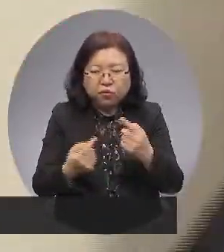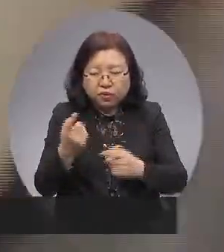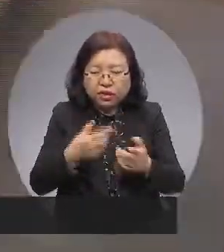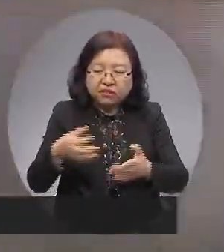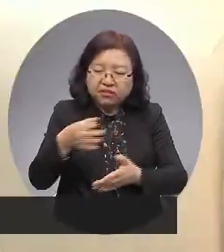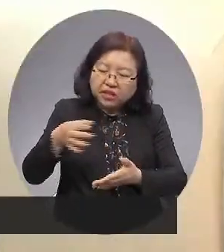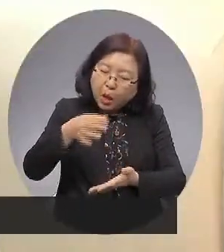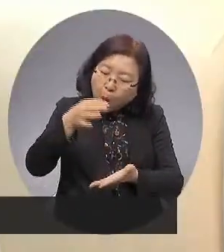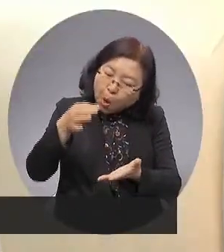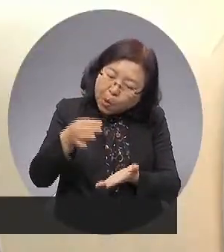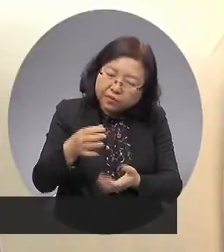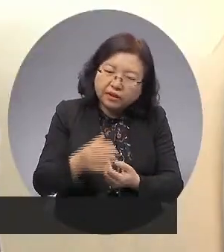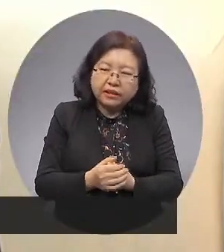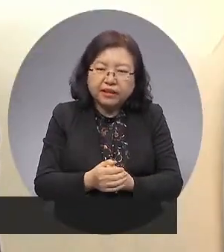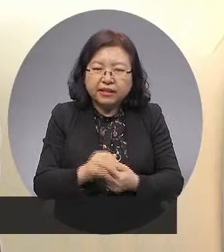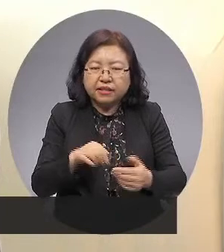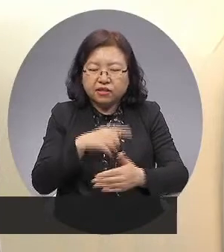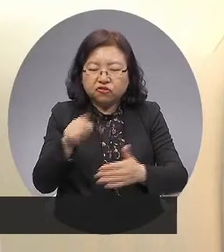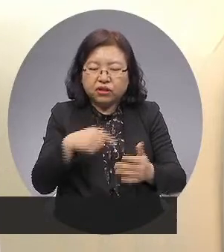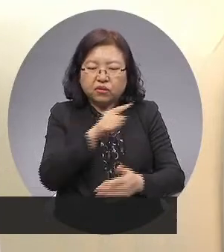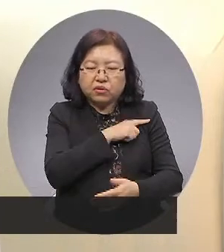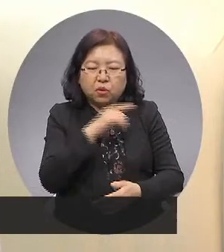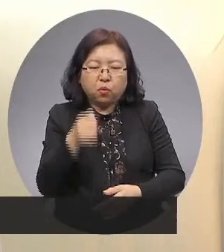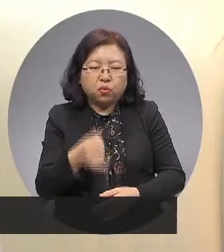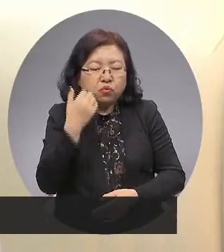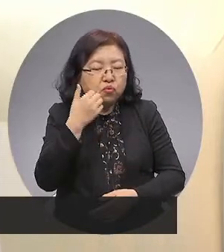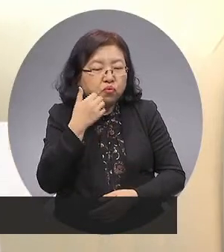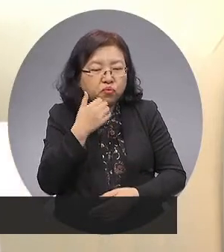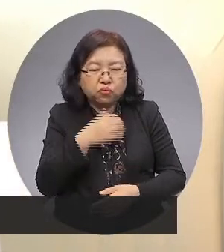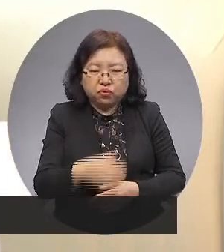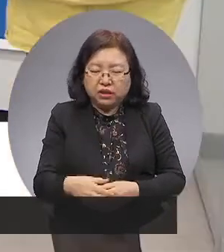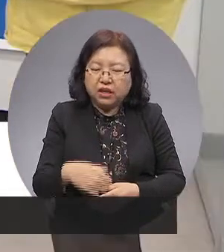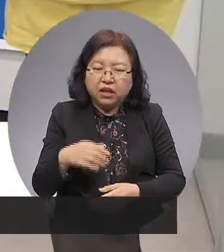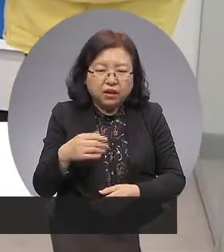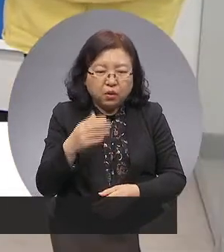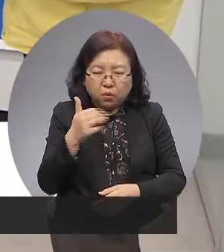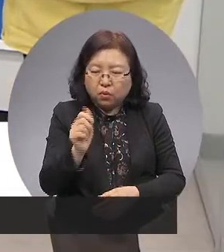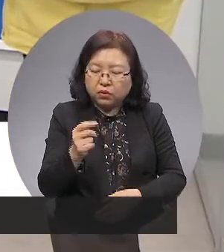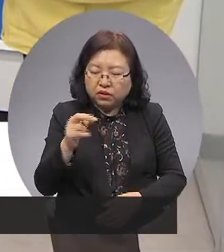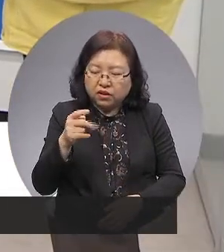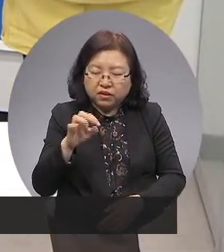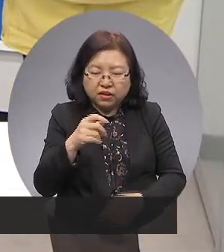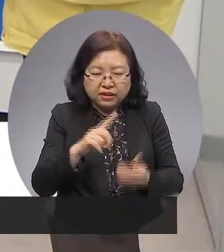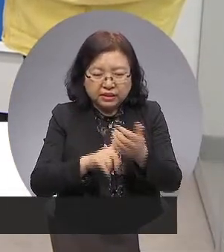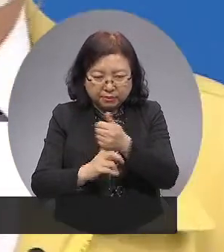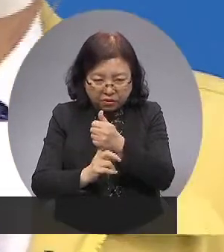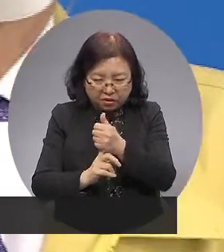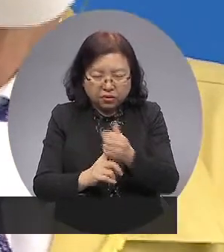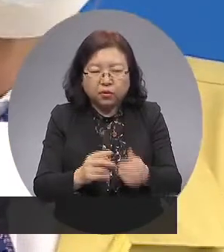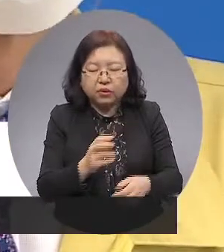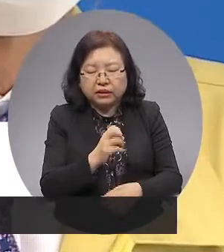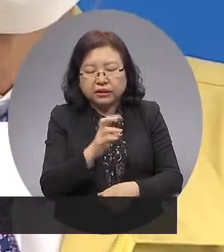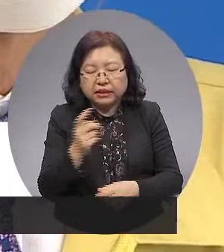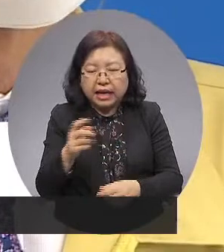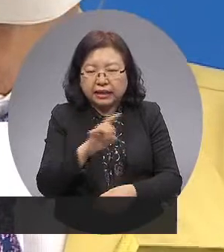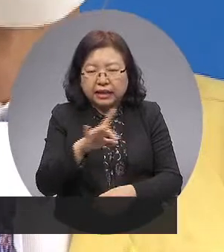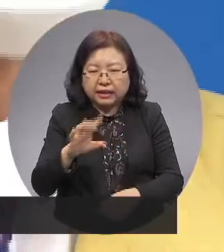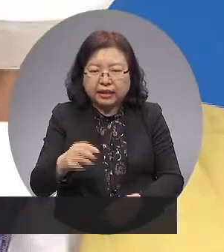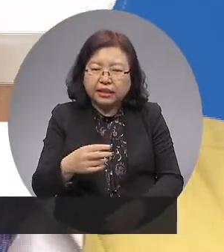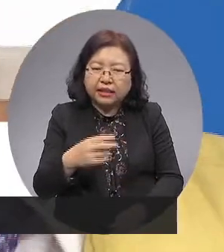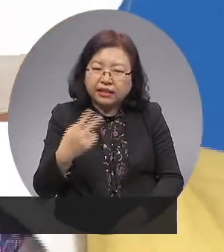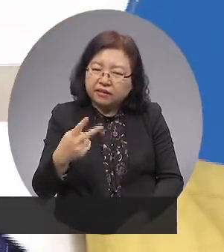낮았습니다. 그 중에서도 가장 낮은 건 조병옥 음성군수와 홍성열 증평군수로 각 9천여만